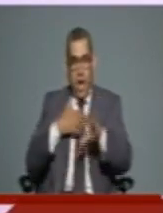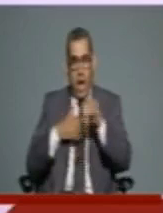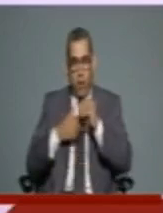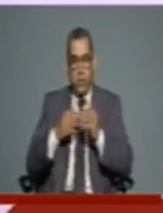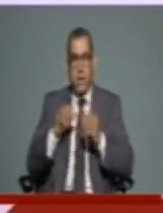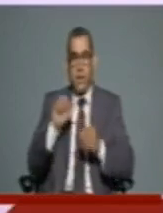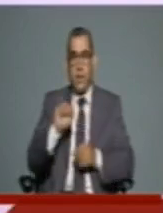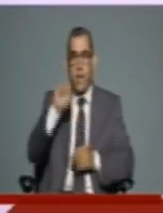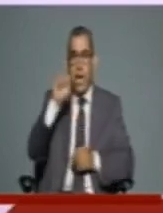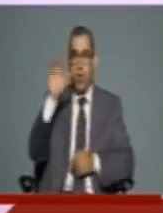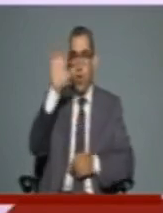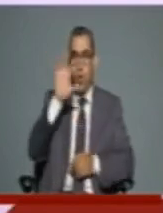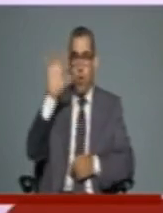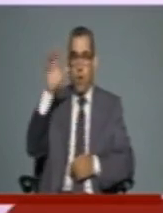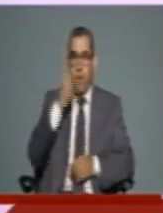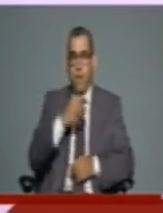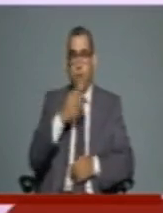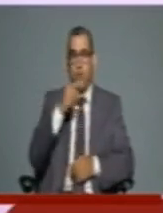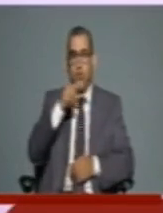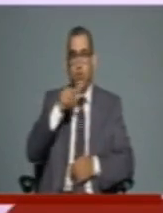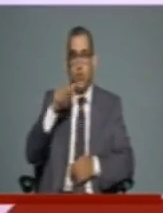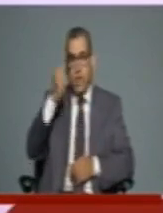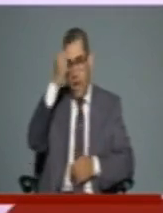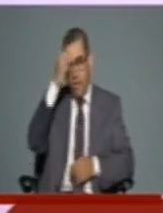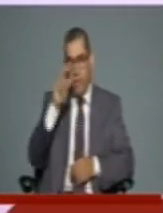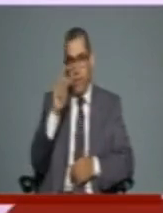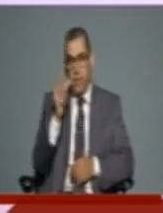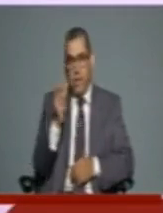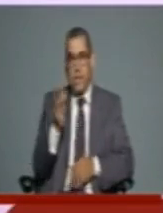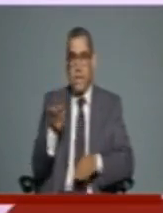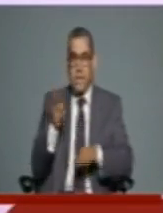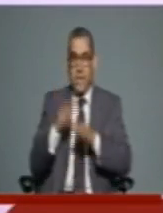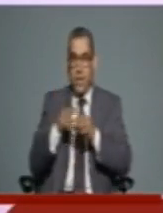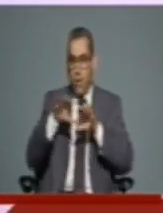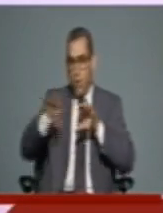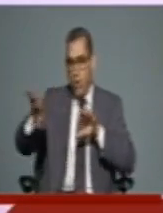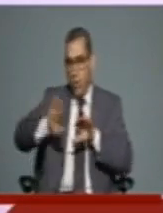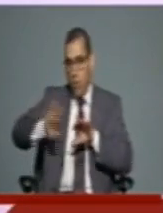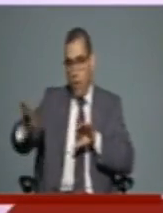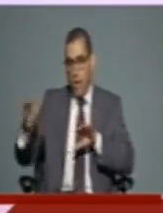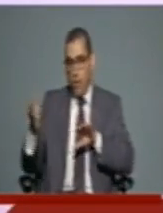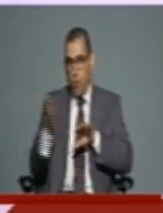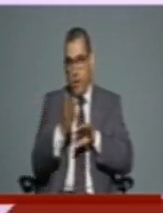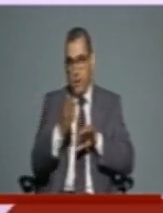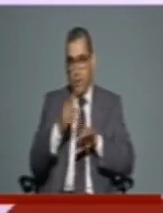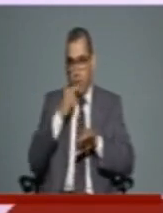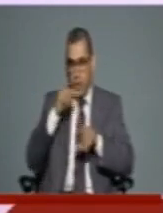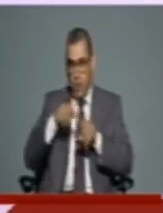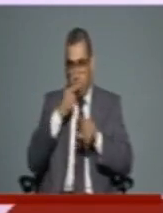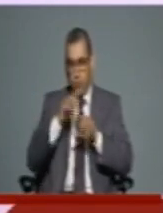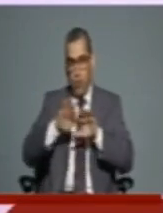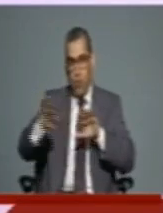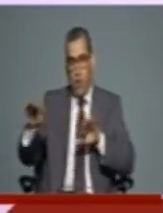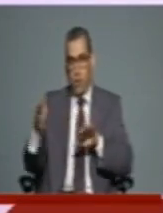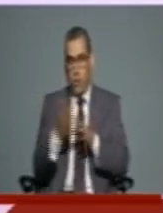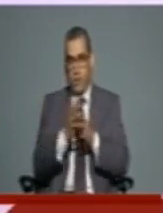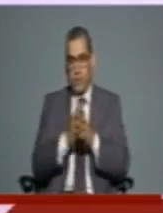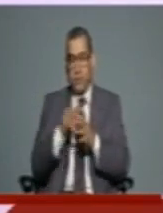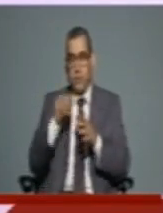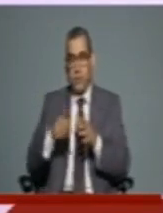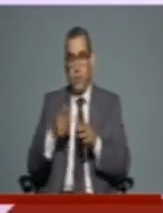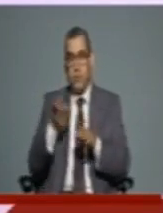في حوالي 600,000 طن برضو خارج المجموعة اللي حضرتك تفضلت بيها، فده هيبقى